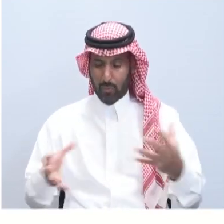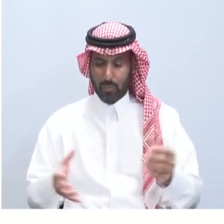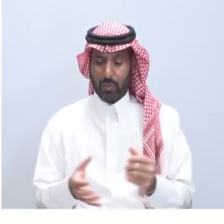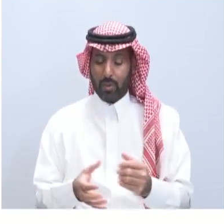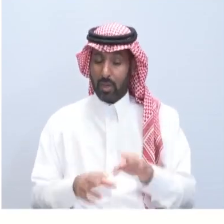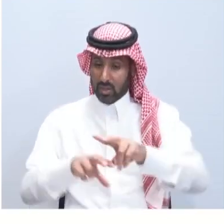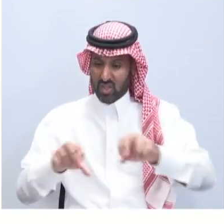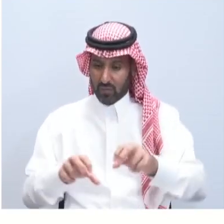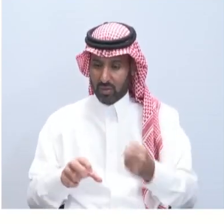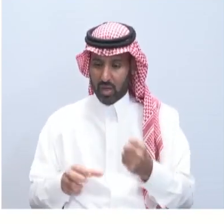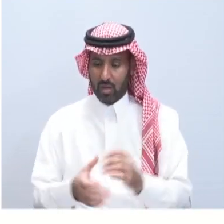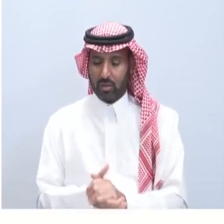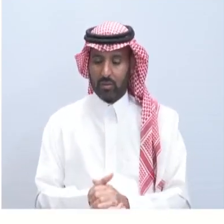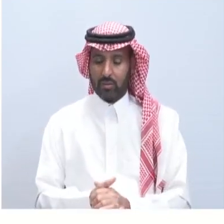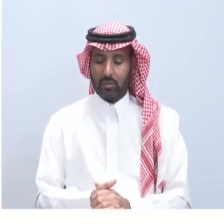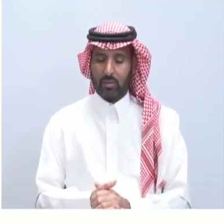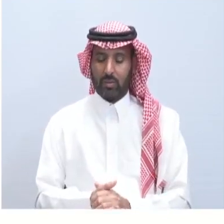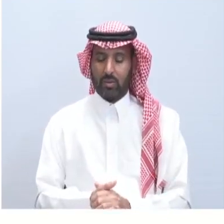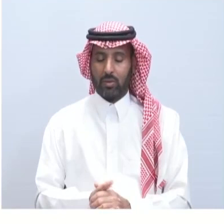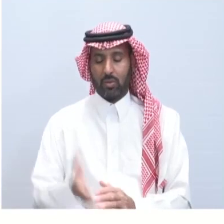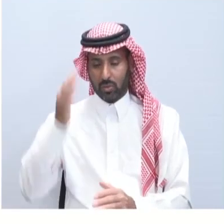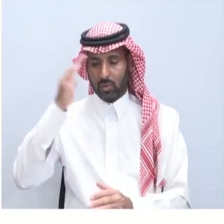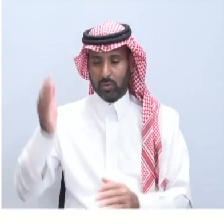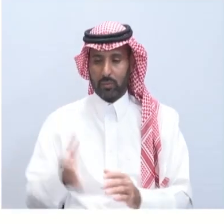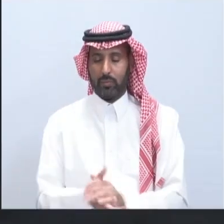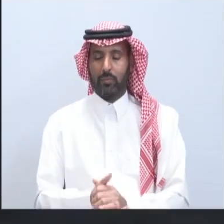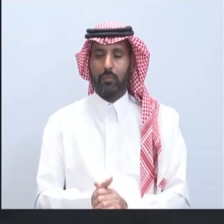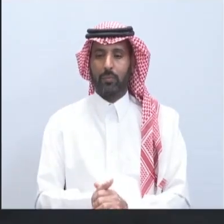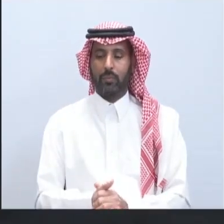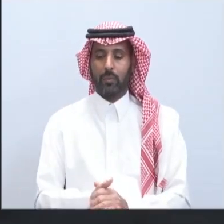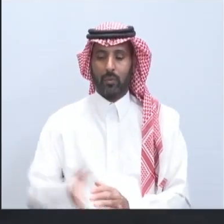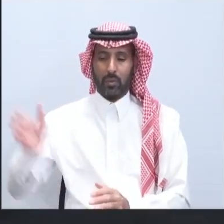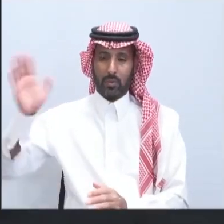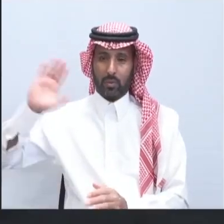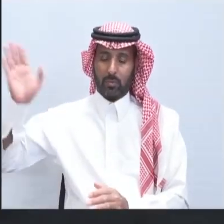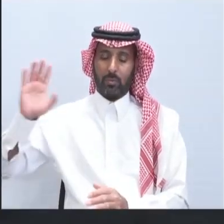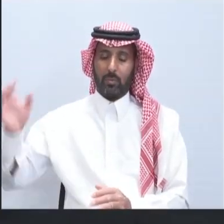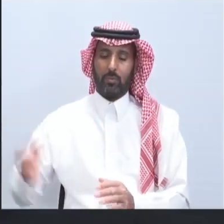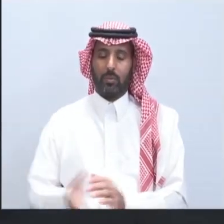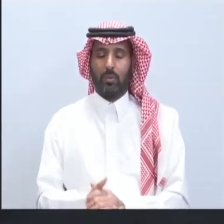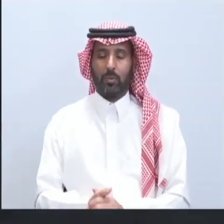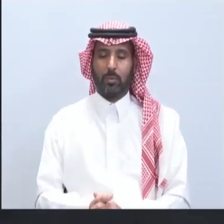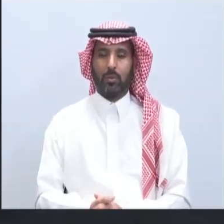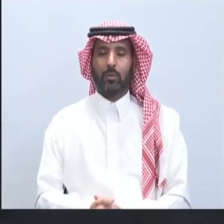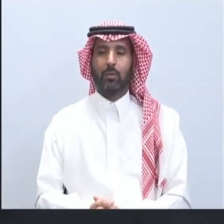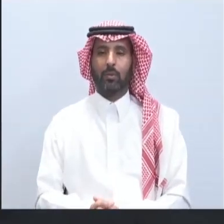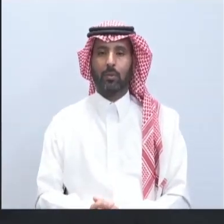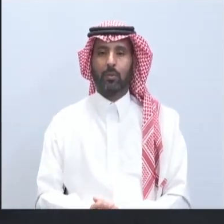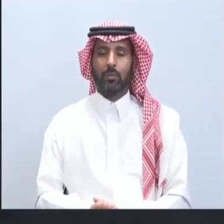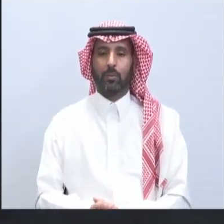الطاقه النوويه واليورانيوم شكرا لكم اعزائي الطلبه والسلام عليكم ورحمه الله